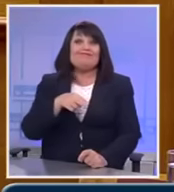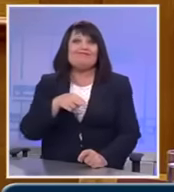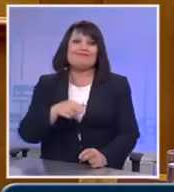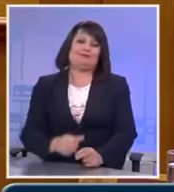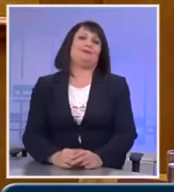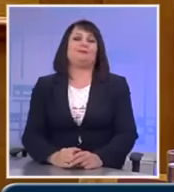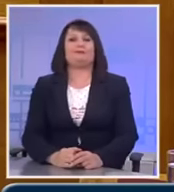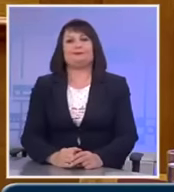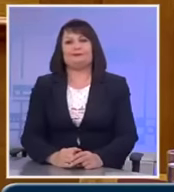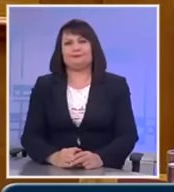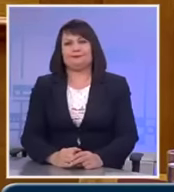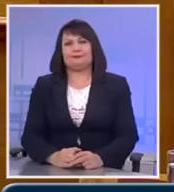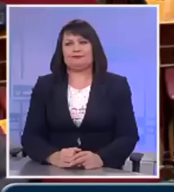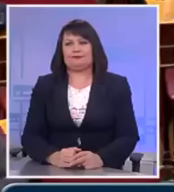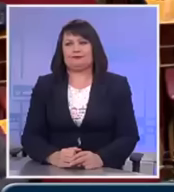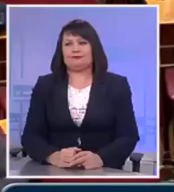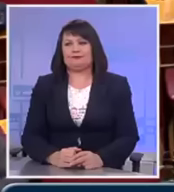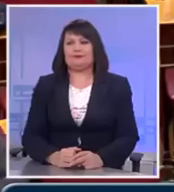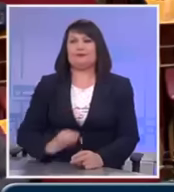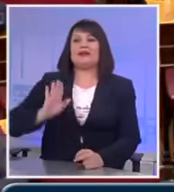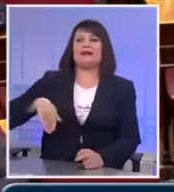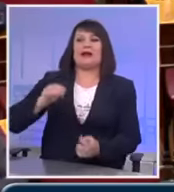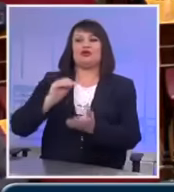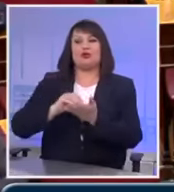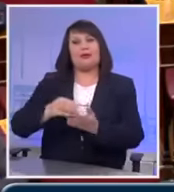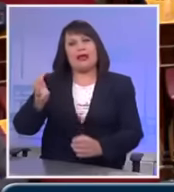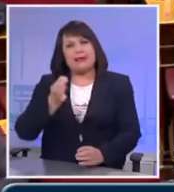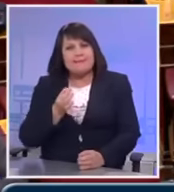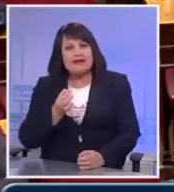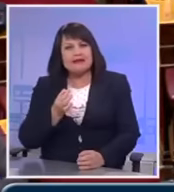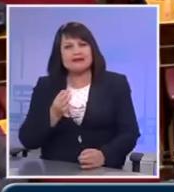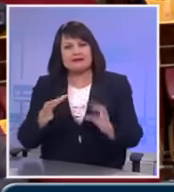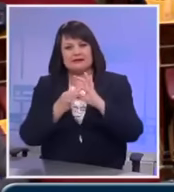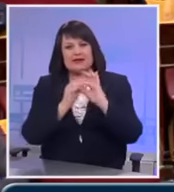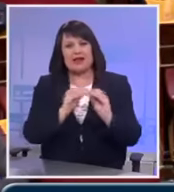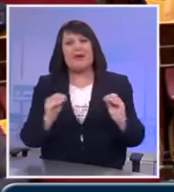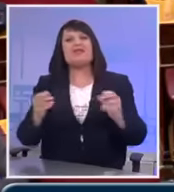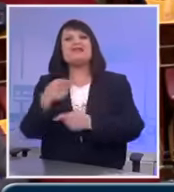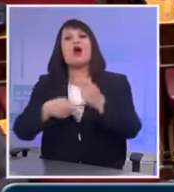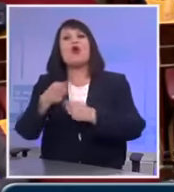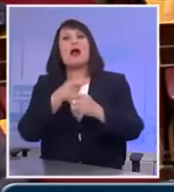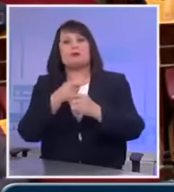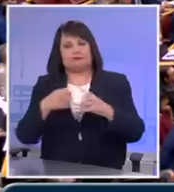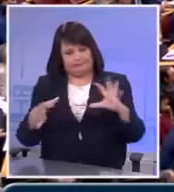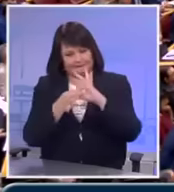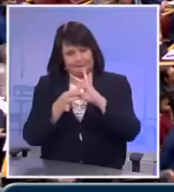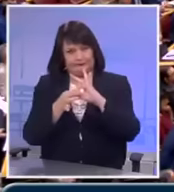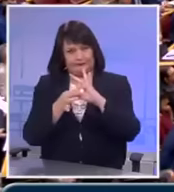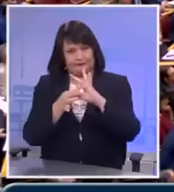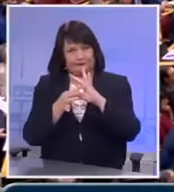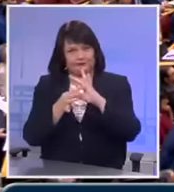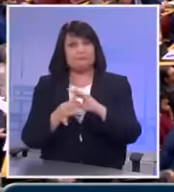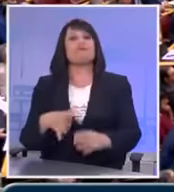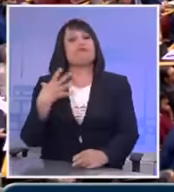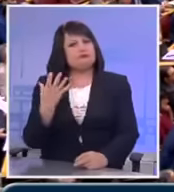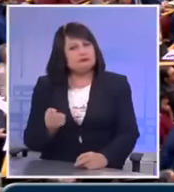καταργήσει είπατε τέλος πως θέλετε σύνδεση της εκπαίδευσης με την αγορά και πως